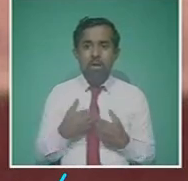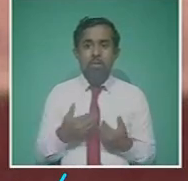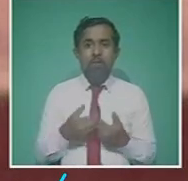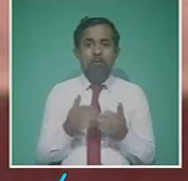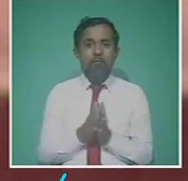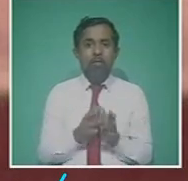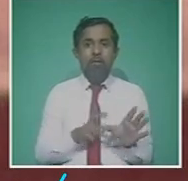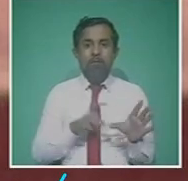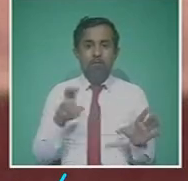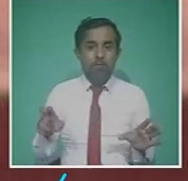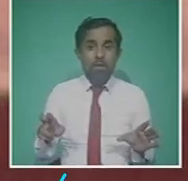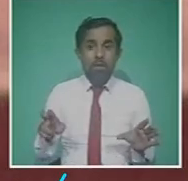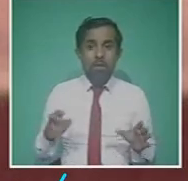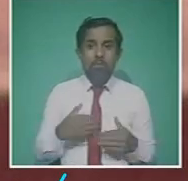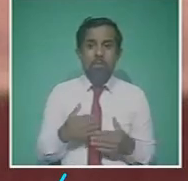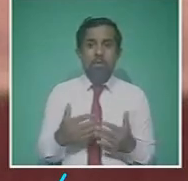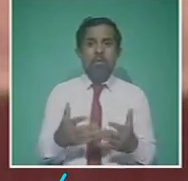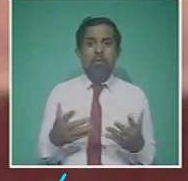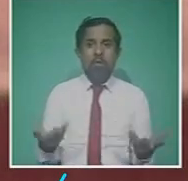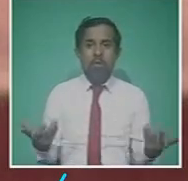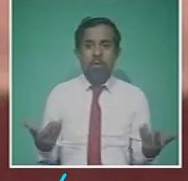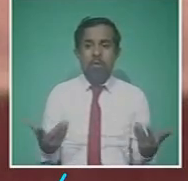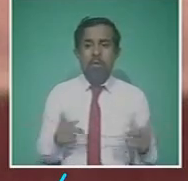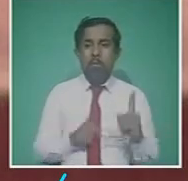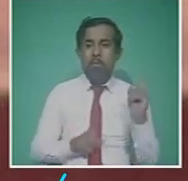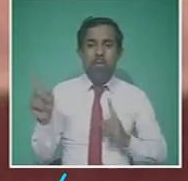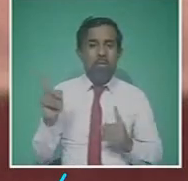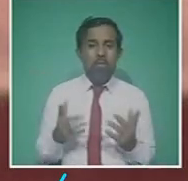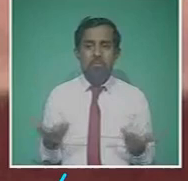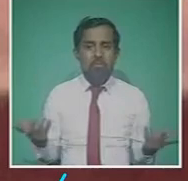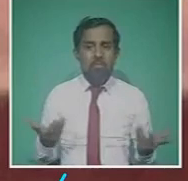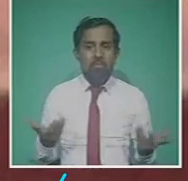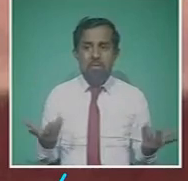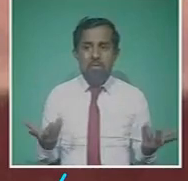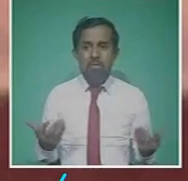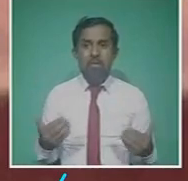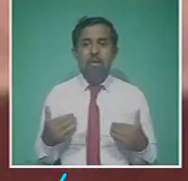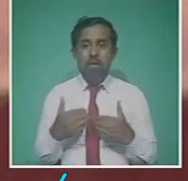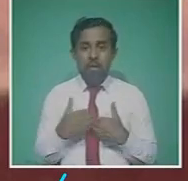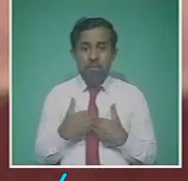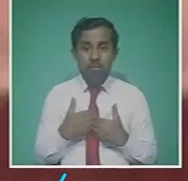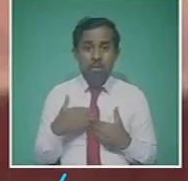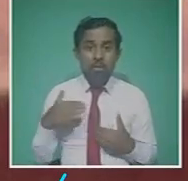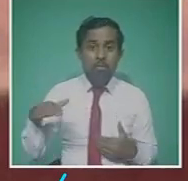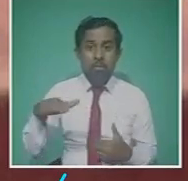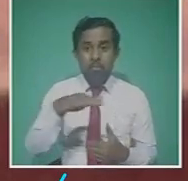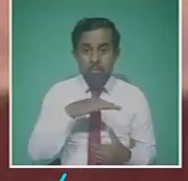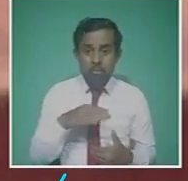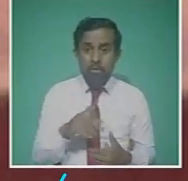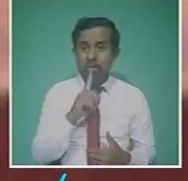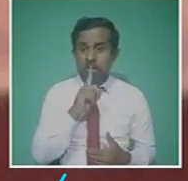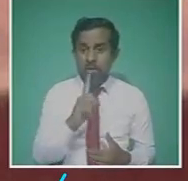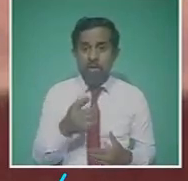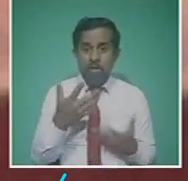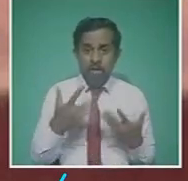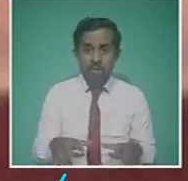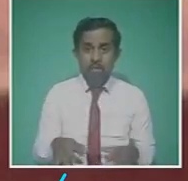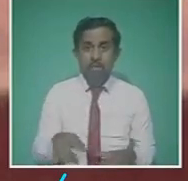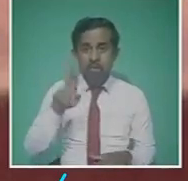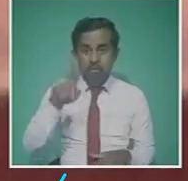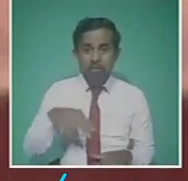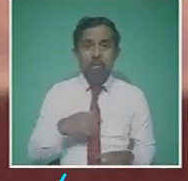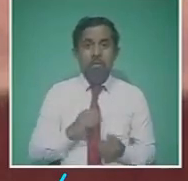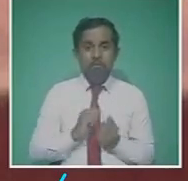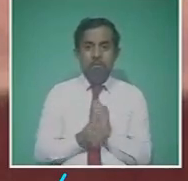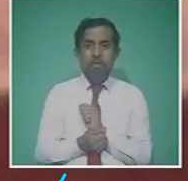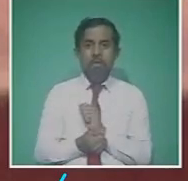ස්වාධීන වුණානේ අපි ඕවා කෙරුවේ නැහැනේ කියලා ඇඟ ගලව ගන්න බෑ අපි ජනතාවට කතා කරලා එන්නේ අපිට වරම දෙන්න අපි වෙනස්